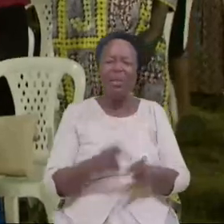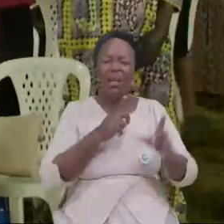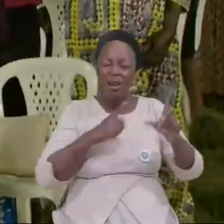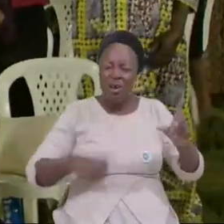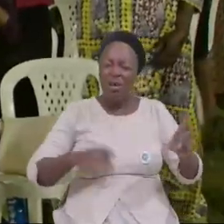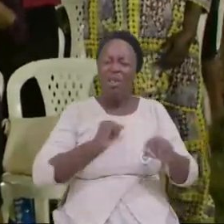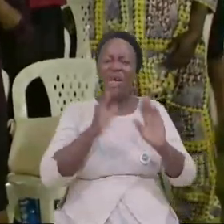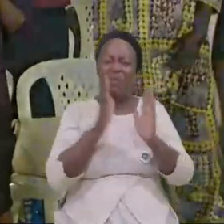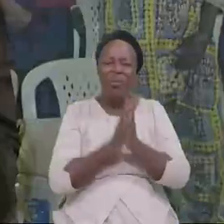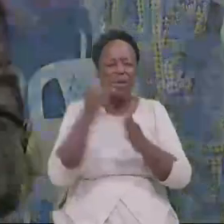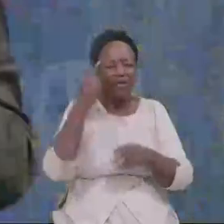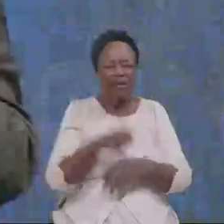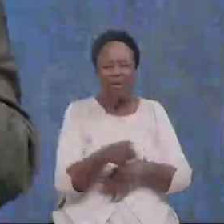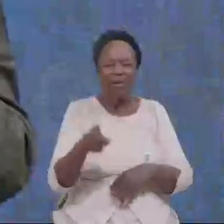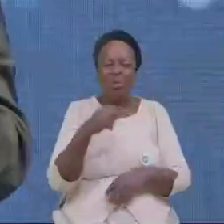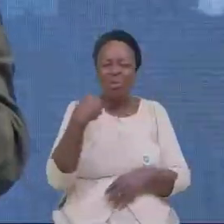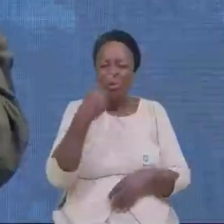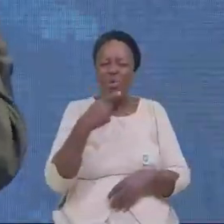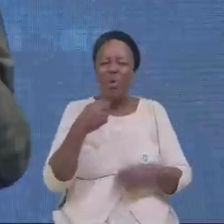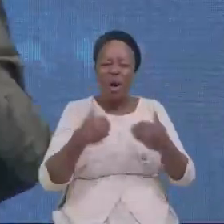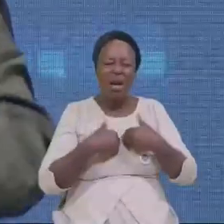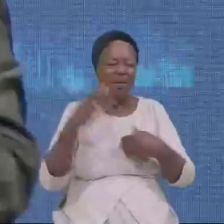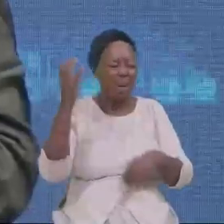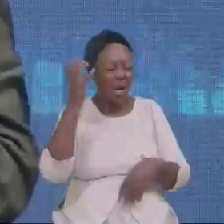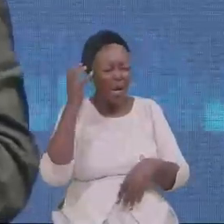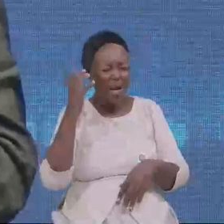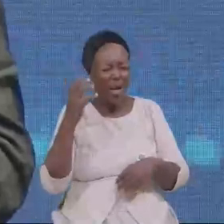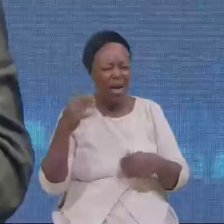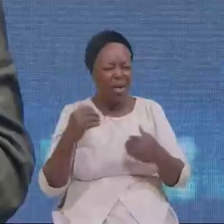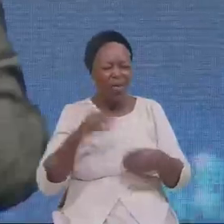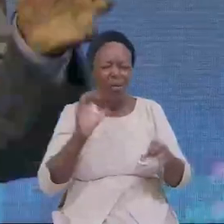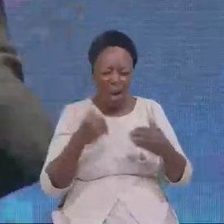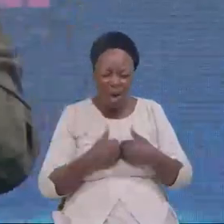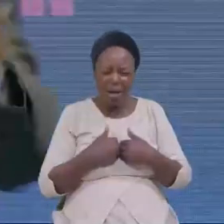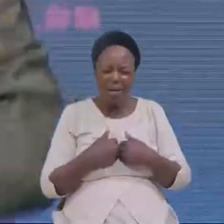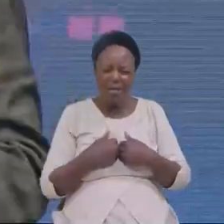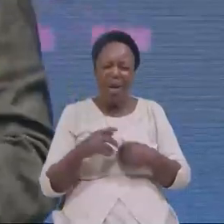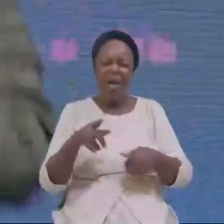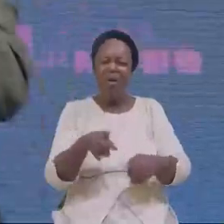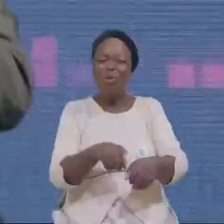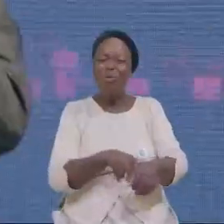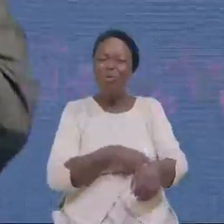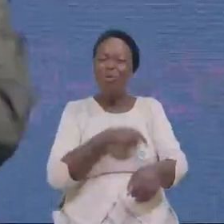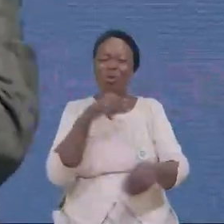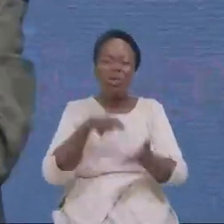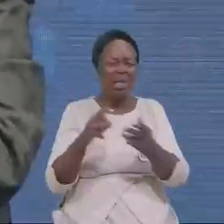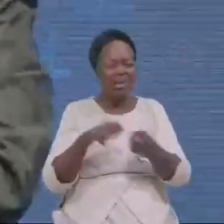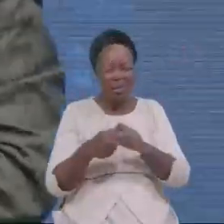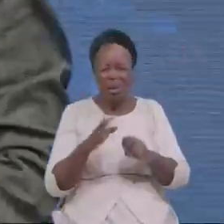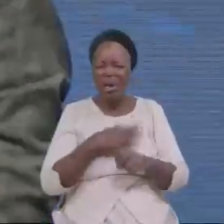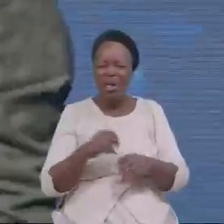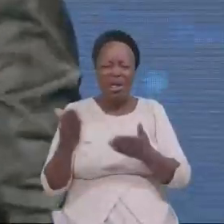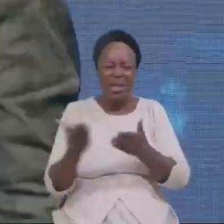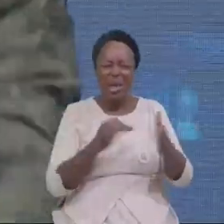prie pour ceux qui ont eu ou qui ont des problèmes de longue date. Ils ont trimballé ça